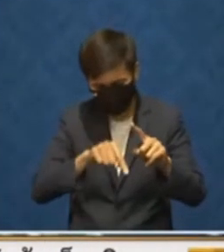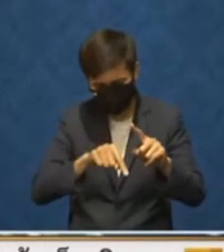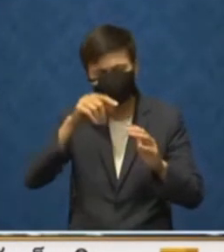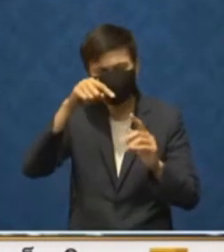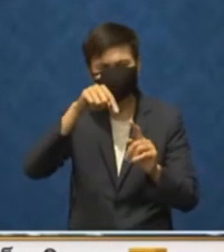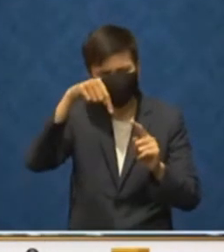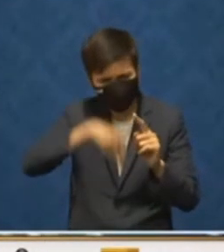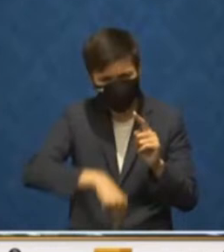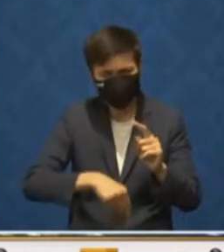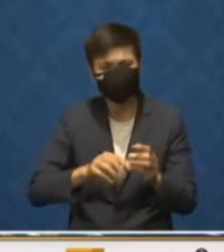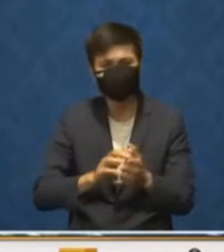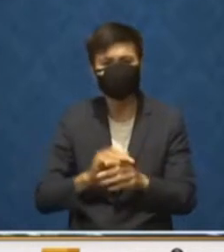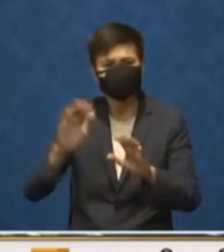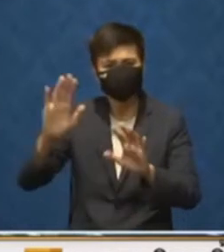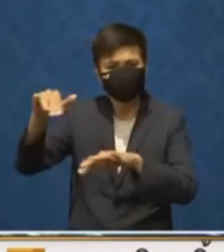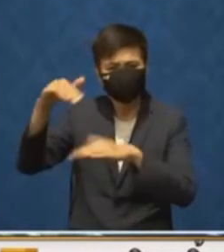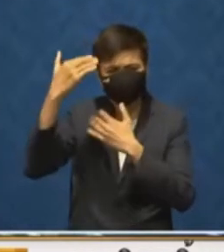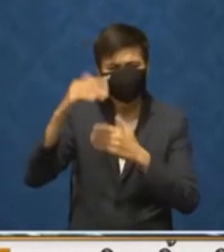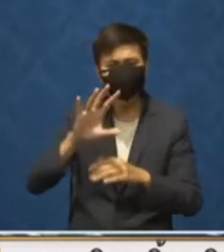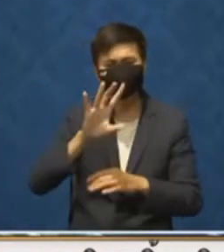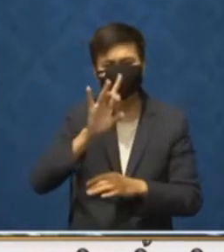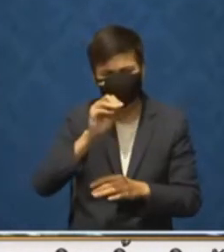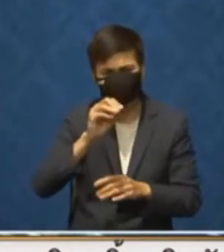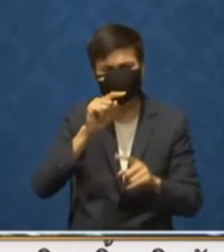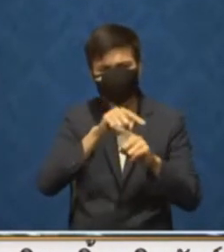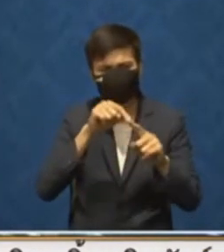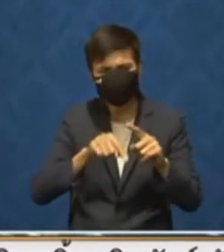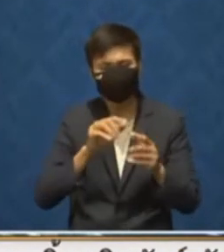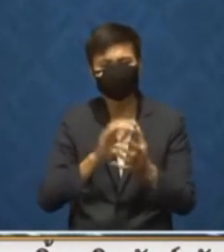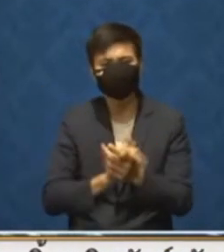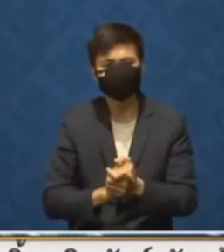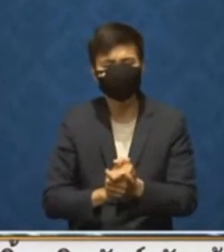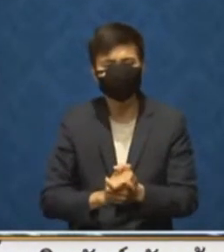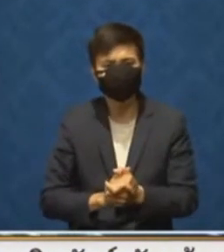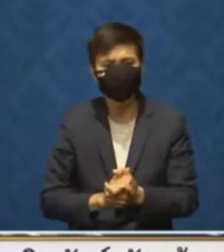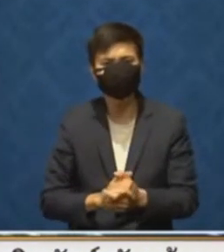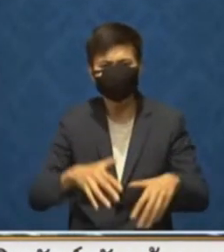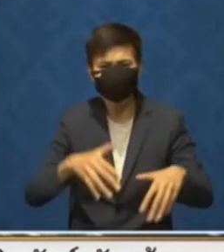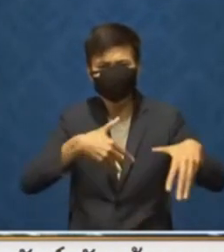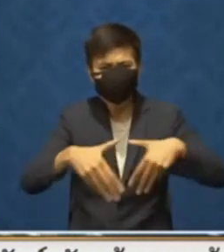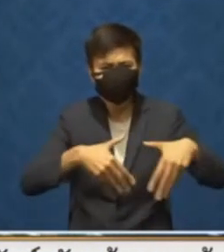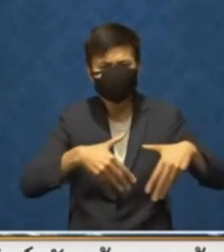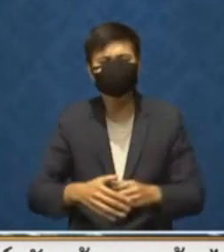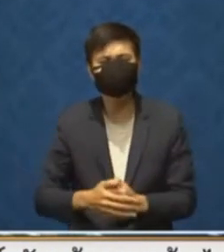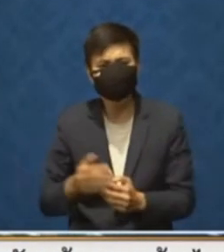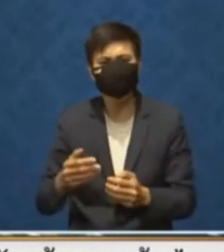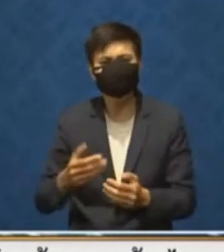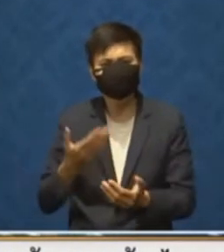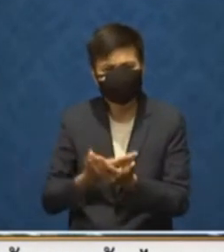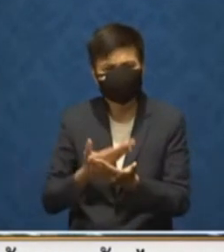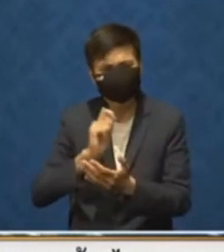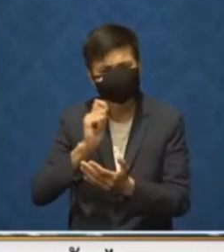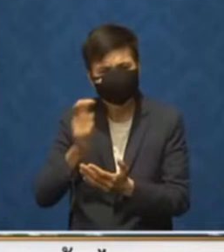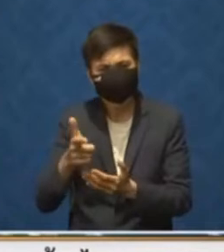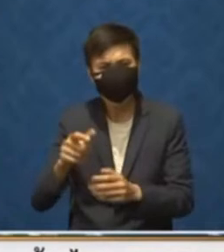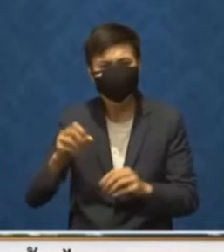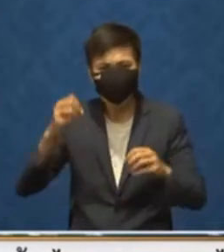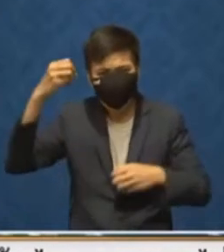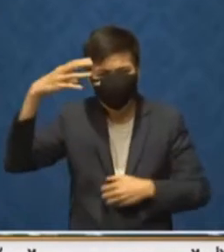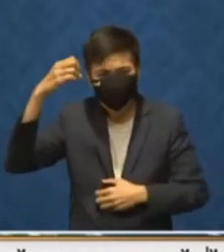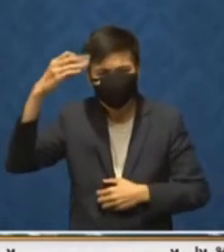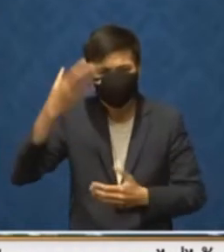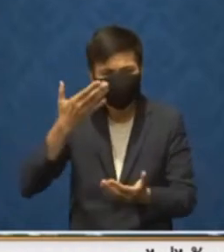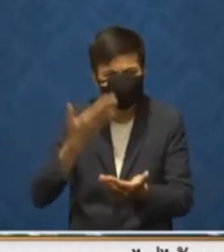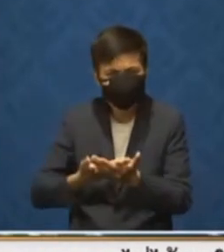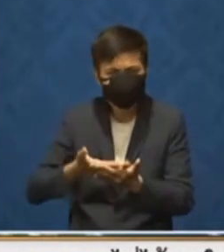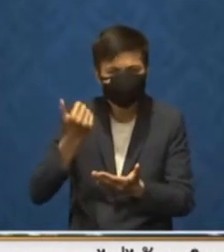มาจากต่างประเทศอีก 18%ไปผลิตกระแสไฟฟ้าชาวบ้านหรือซื้อไฟแพ้มันดีแค่ตรงนี้ก็เล่นท่านพูดเนี่ยท่านอธิบาย